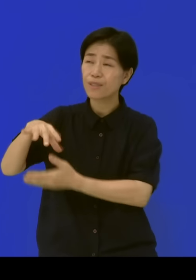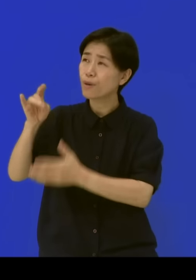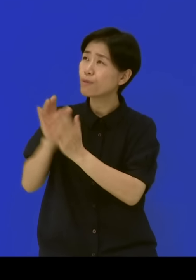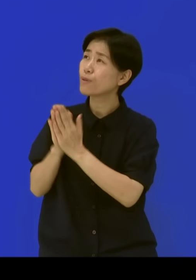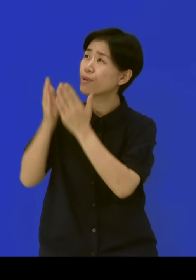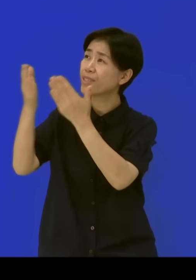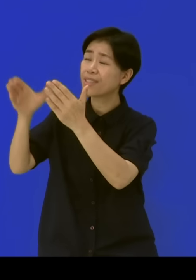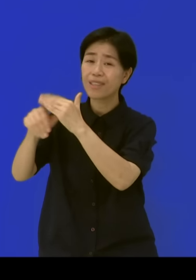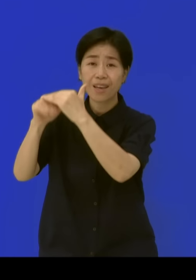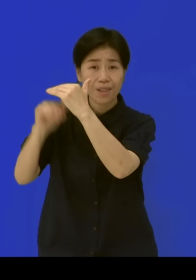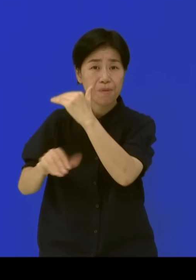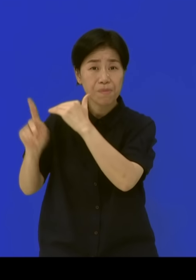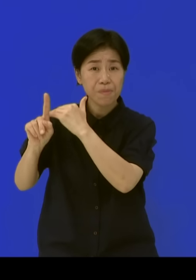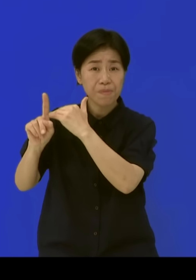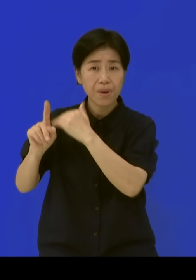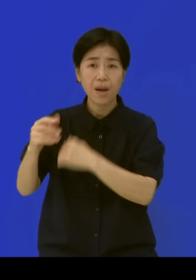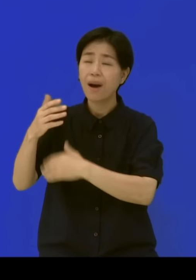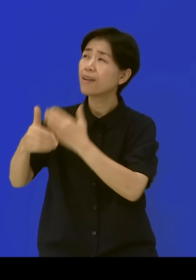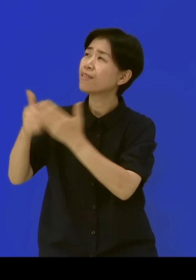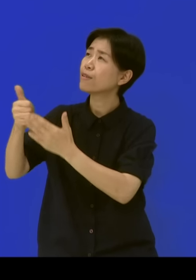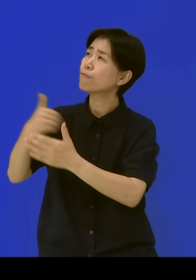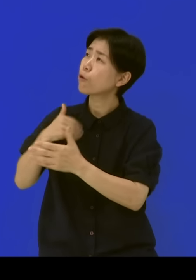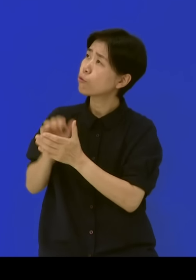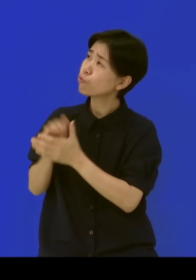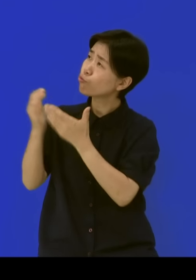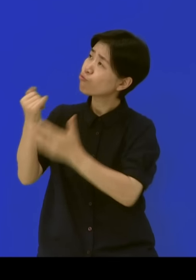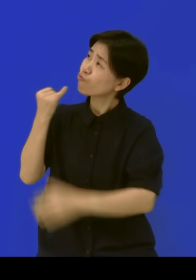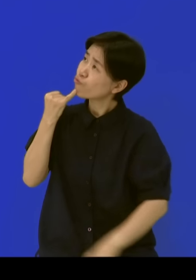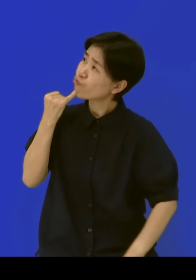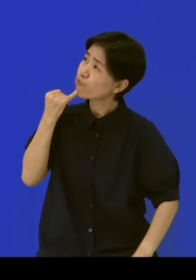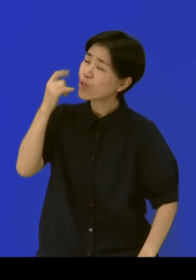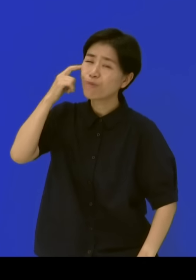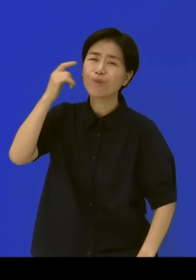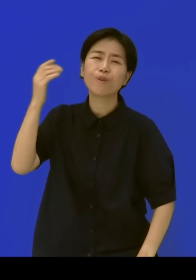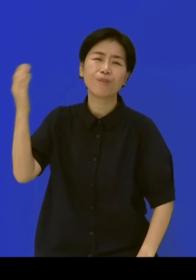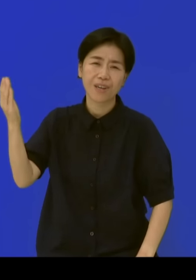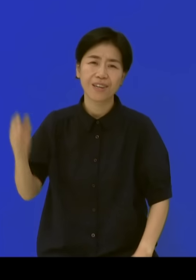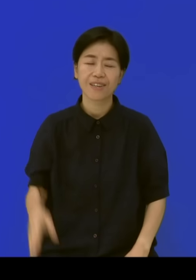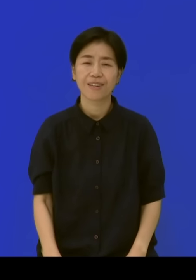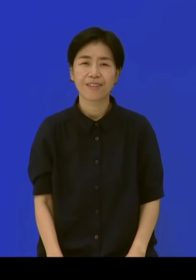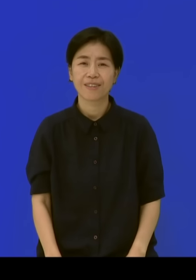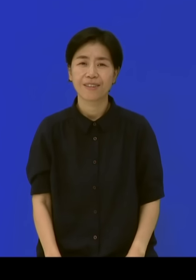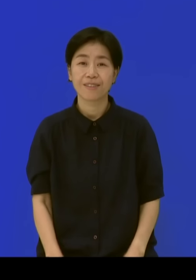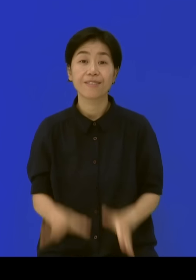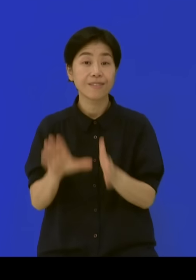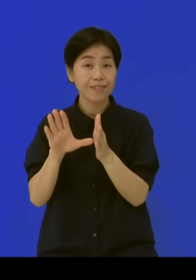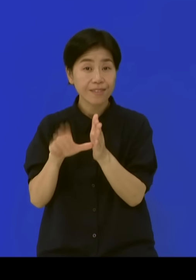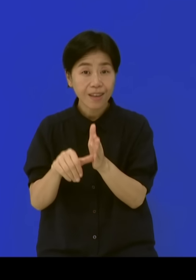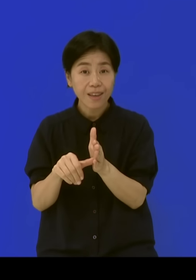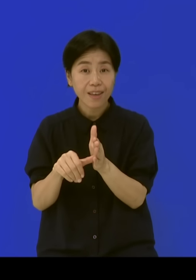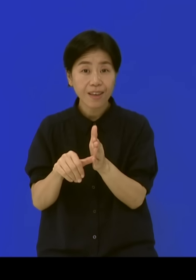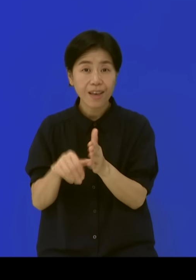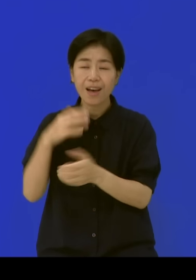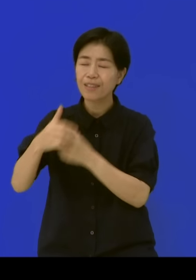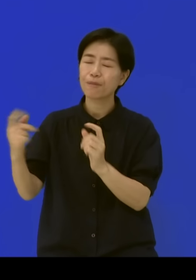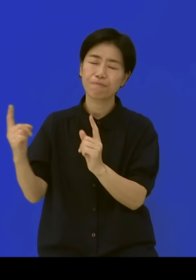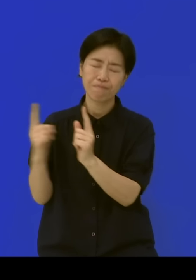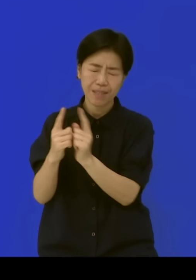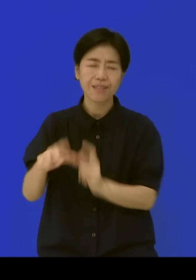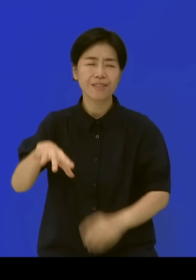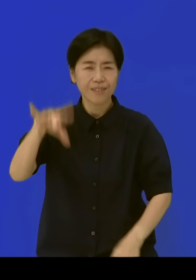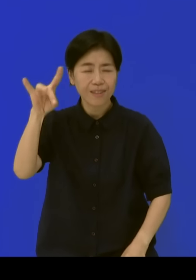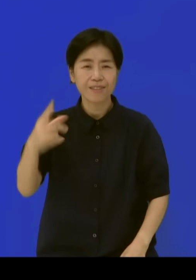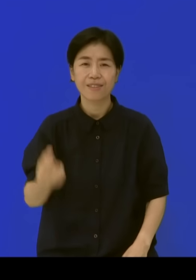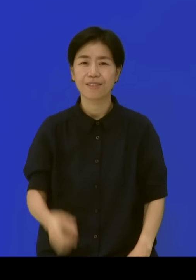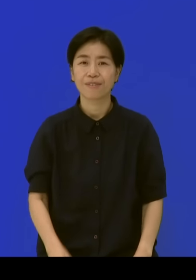저도 기도해도 돼요 하나님이라고 했던 것 같아요. 그 시간이 제가 하나님을 인격적으로 만난